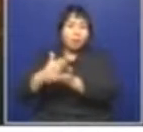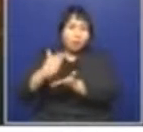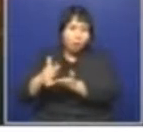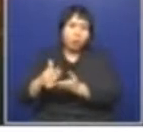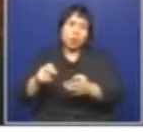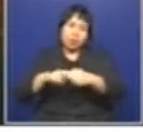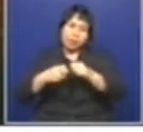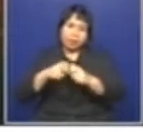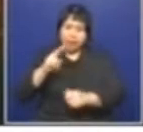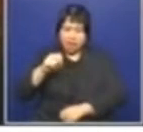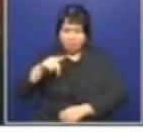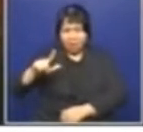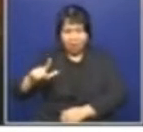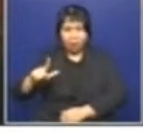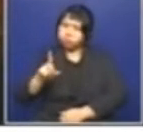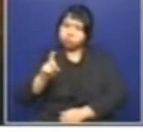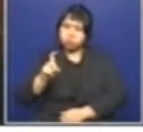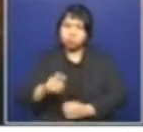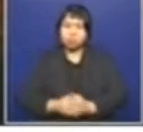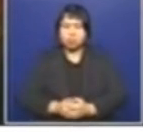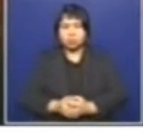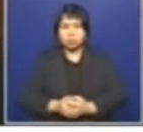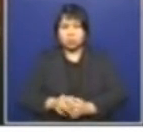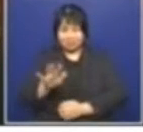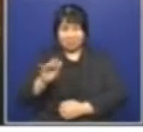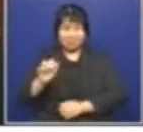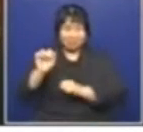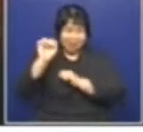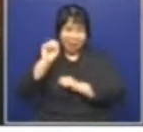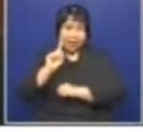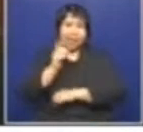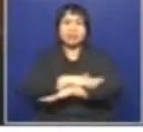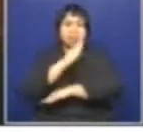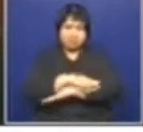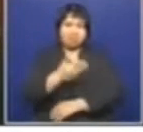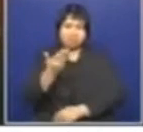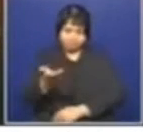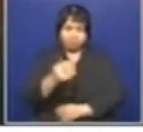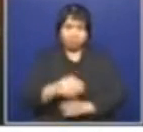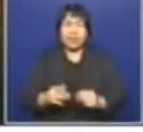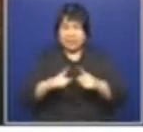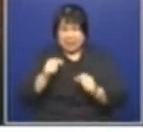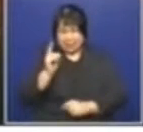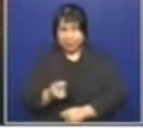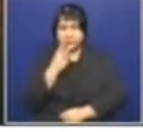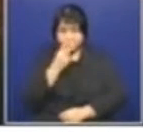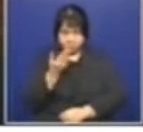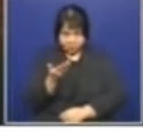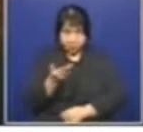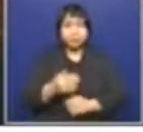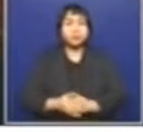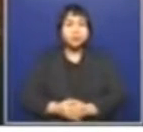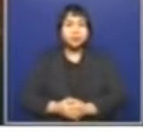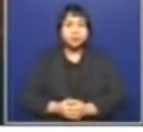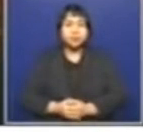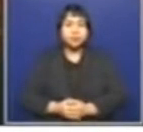NPL ทะลักนี่ประชาชาติธุรกิจครับต่อไปอีกเลยนะครับจะได้เห็นความเป็นจริงนี่นะครับท่านประธานที่เคารพครับท่านรัฐมนตรี